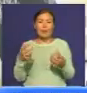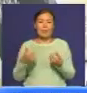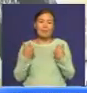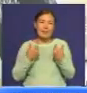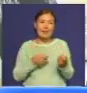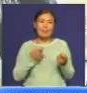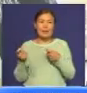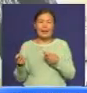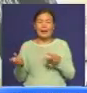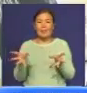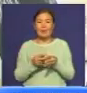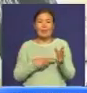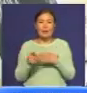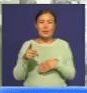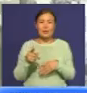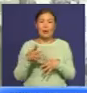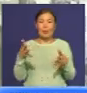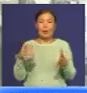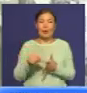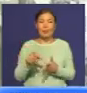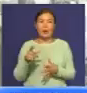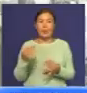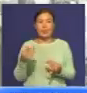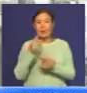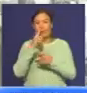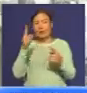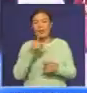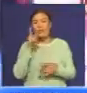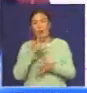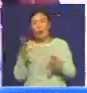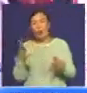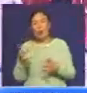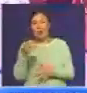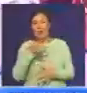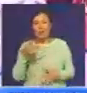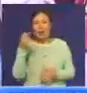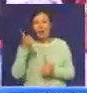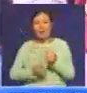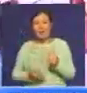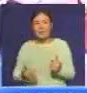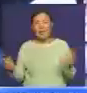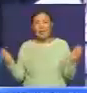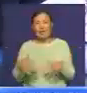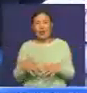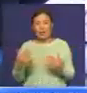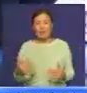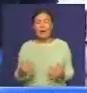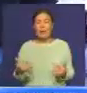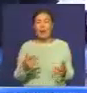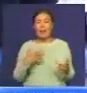жатыр. Театр труппасында 50-ден астам әртіс бар. Бір ерекшелігі ұжымда жастар көп. Республиканың әр түкпірінен жиналған өнерпаздар.